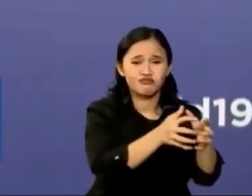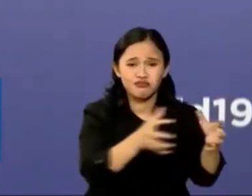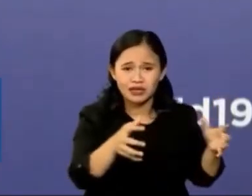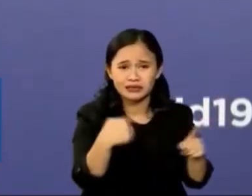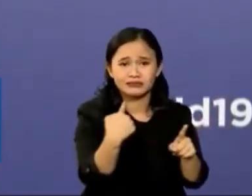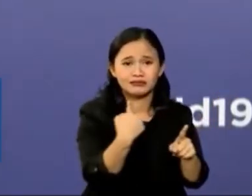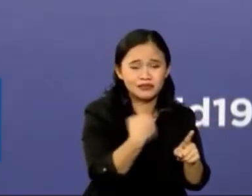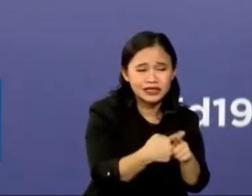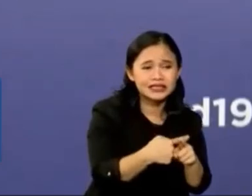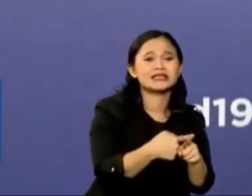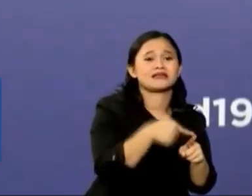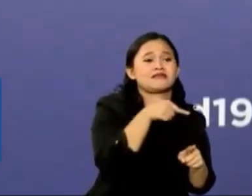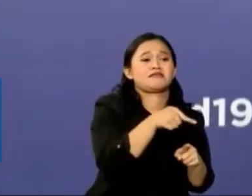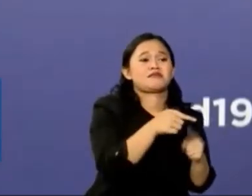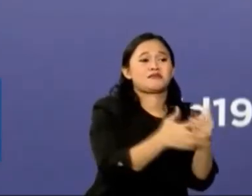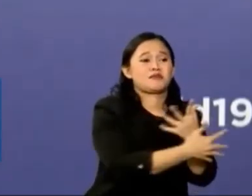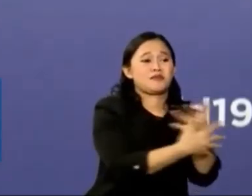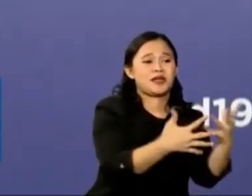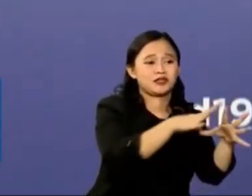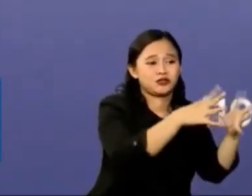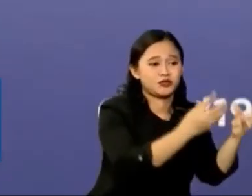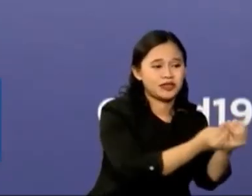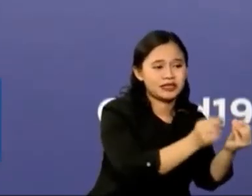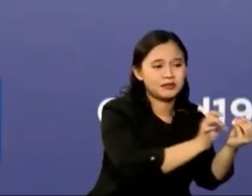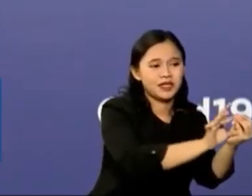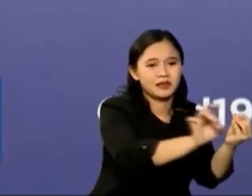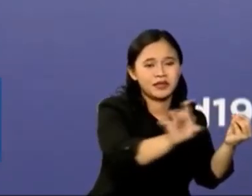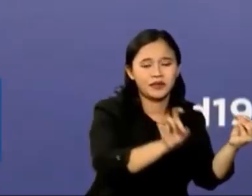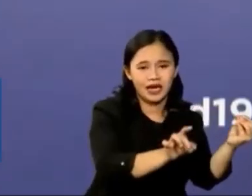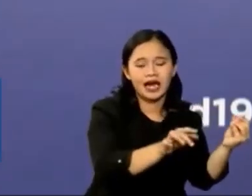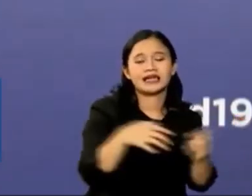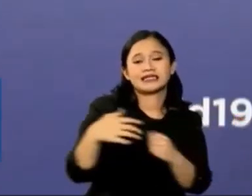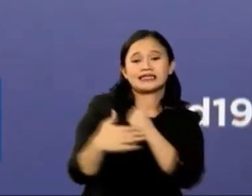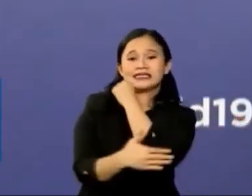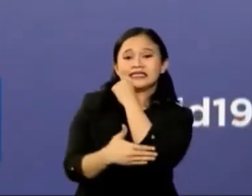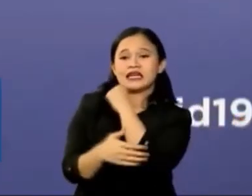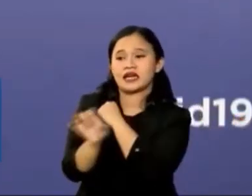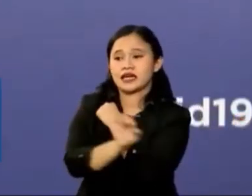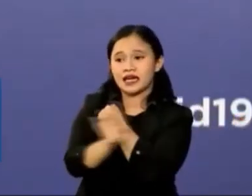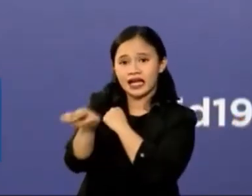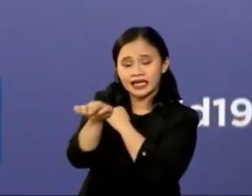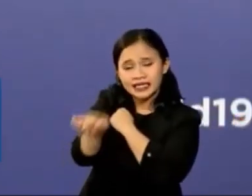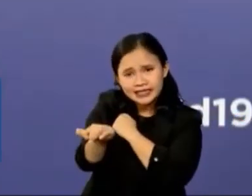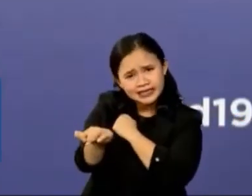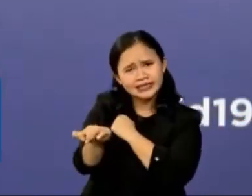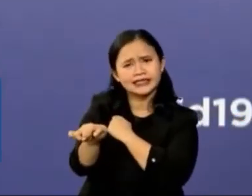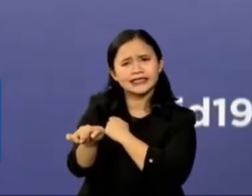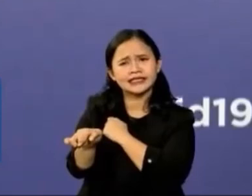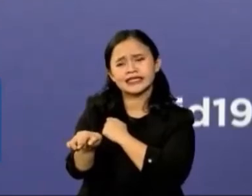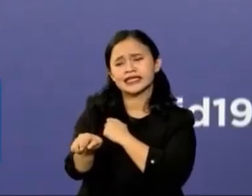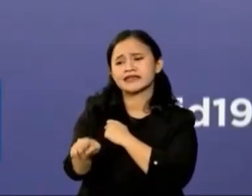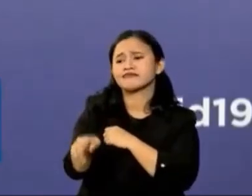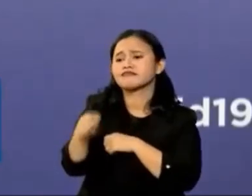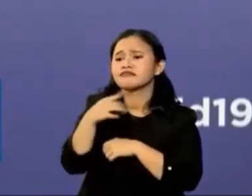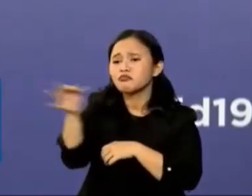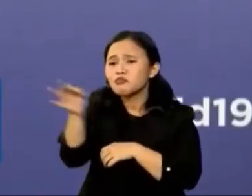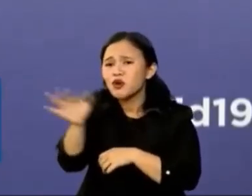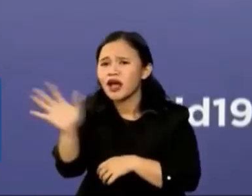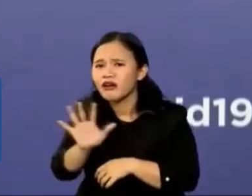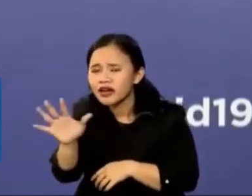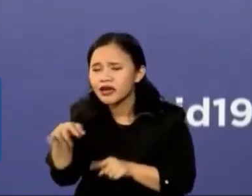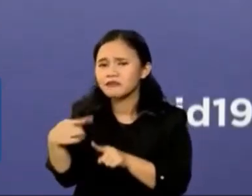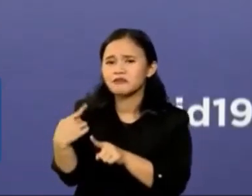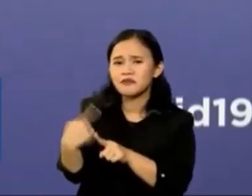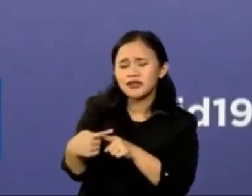serta sebarannya yang tidak merata, sama dengan negara-negara yang relatif berupa satu daratan dengan penduduk